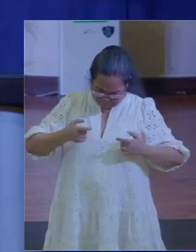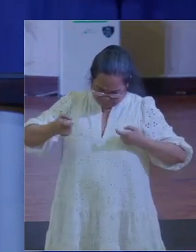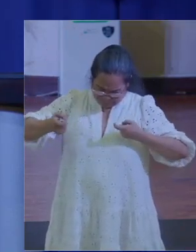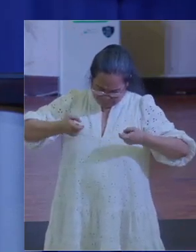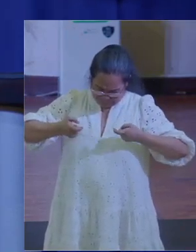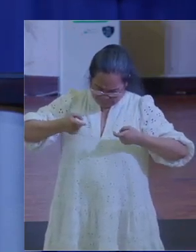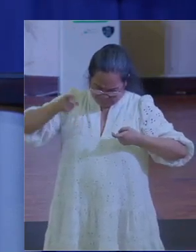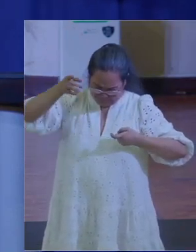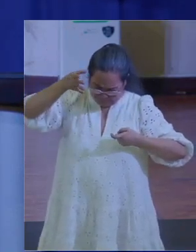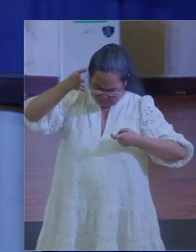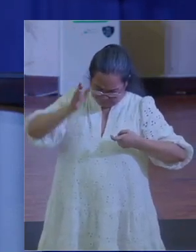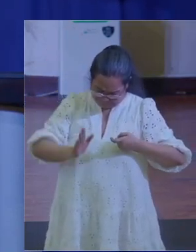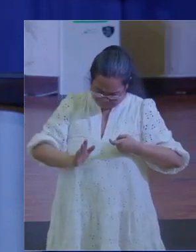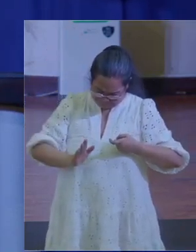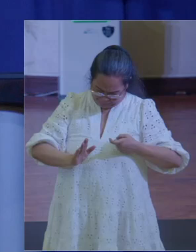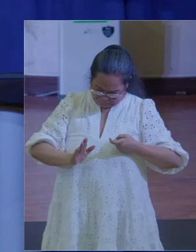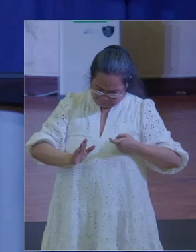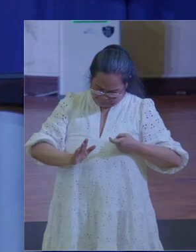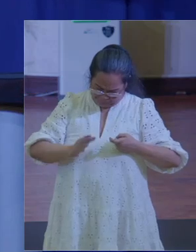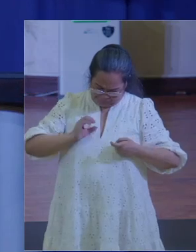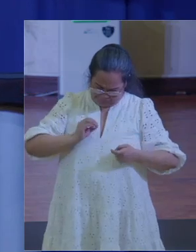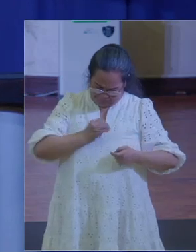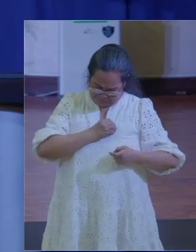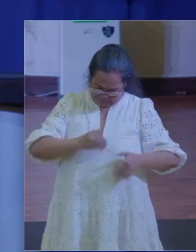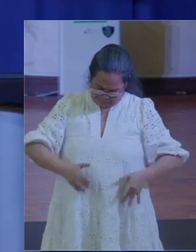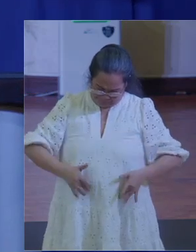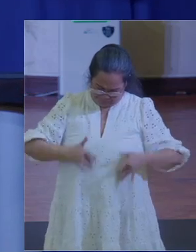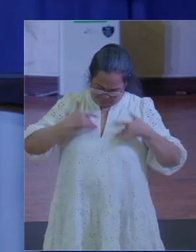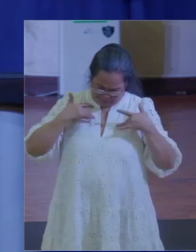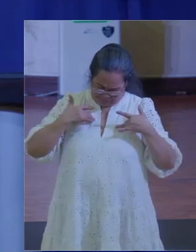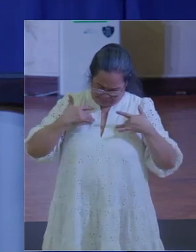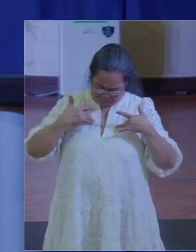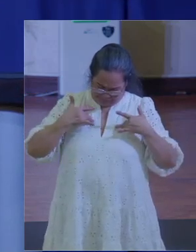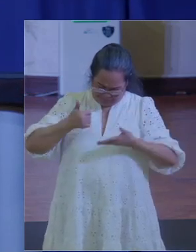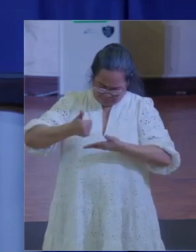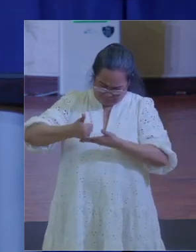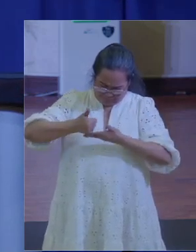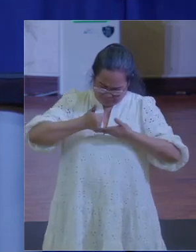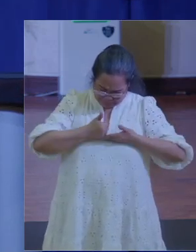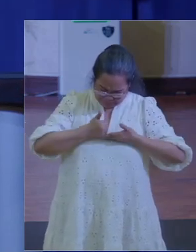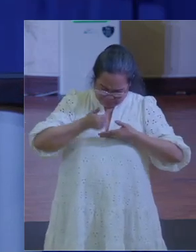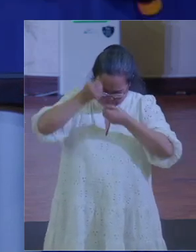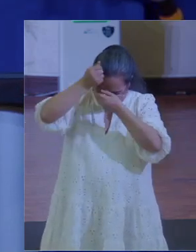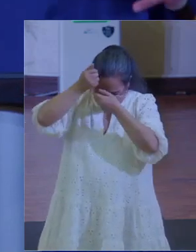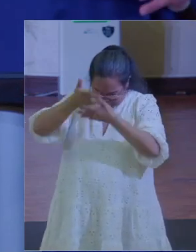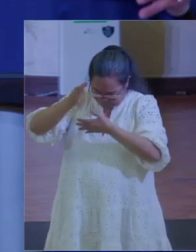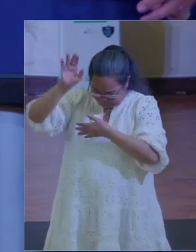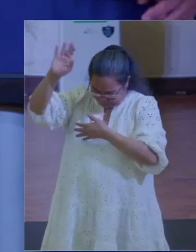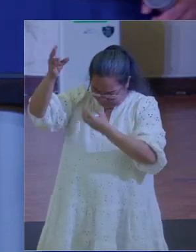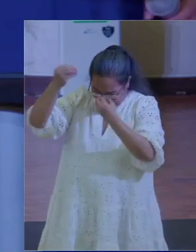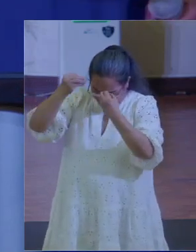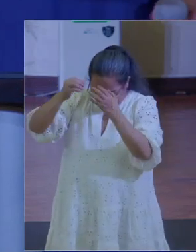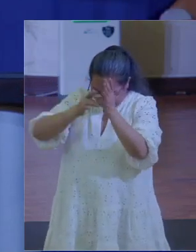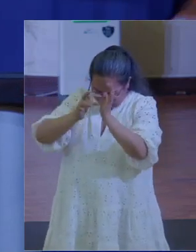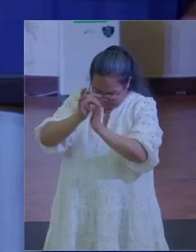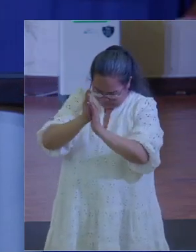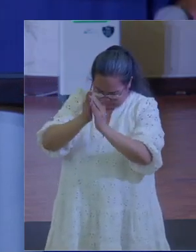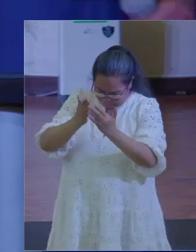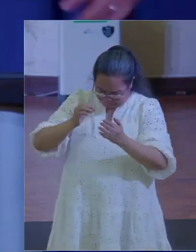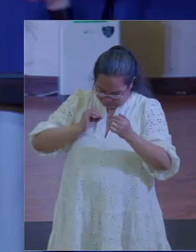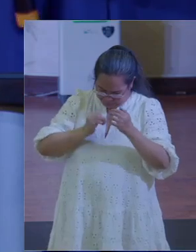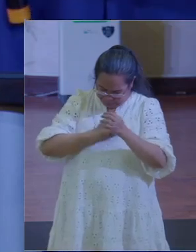Panginoon ng aking buhay. Tulungan mo akong sumunod ayon sa iyong turo sa Biblia at bilang